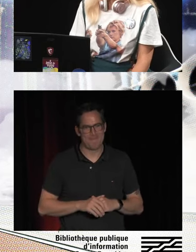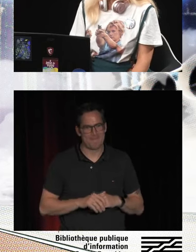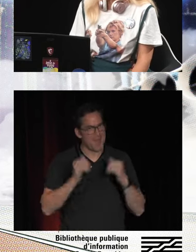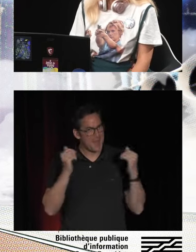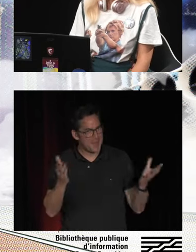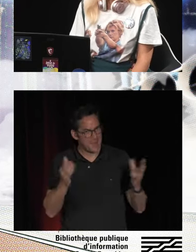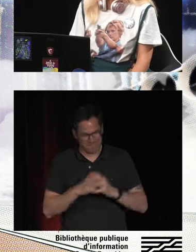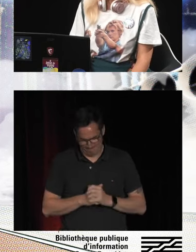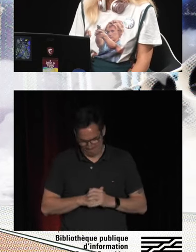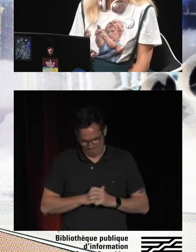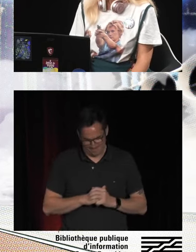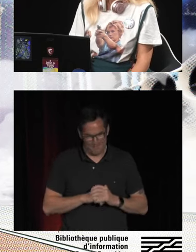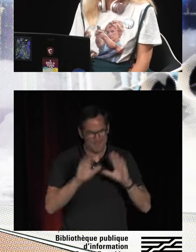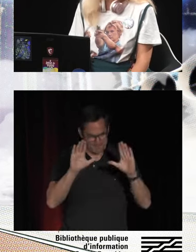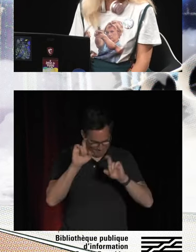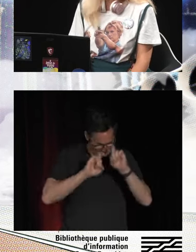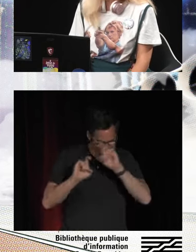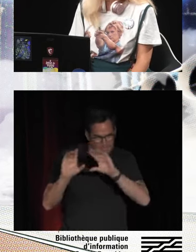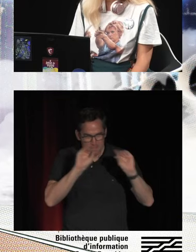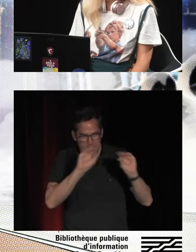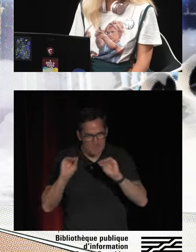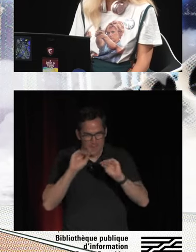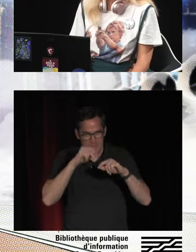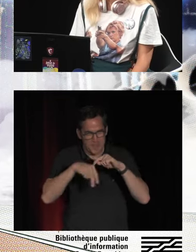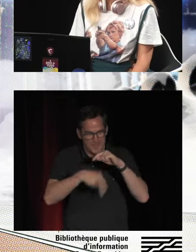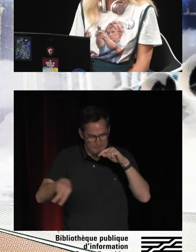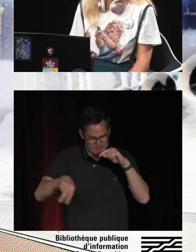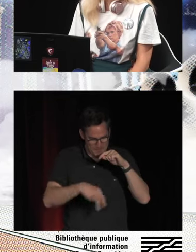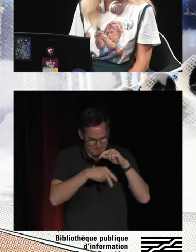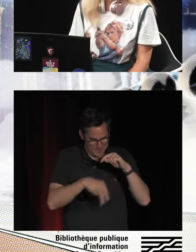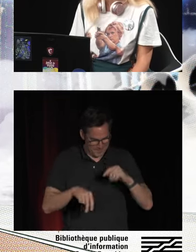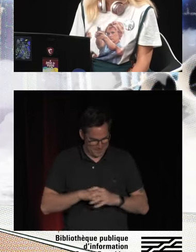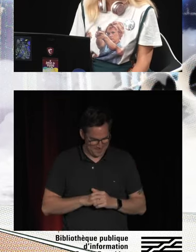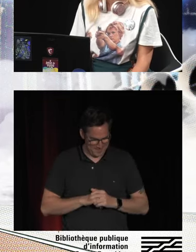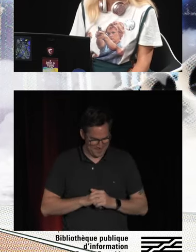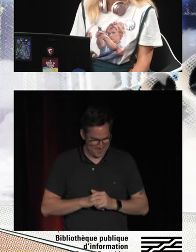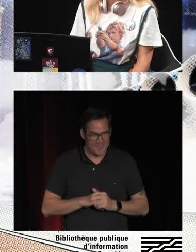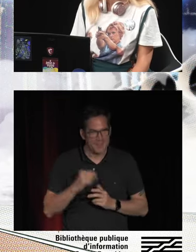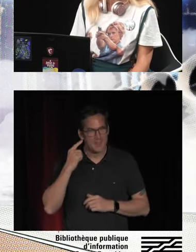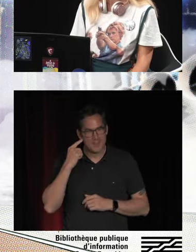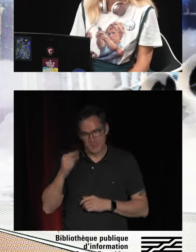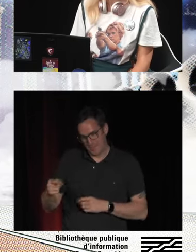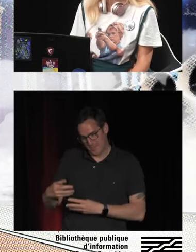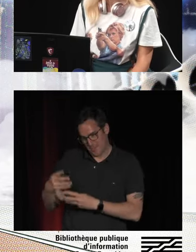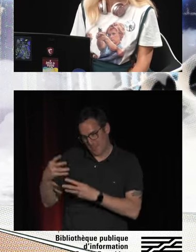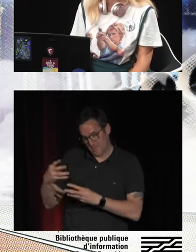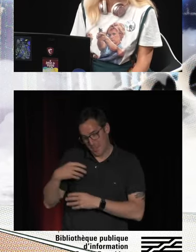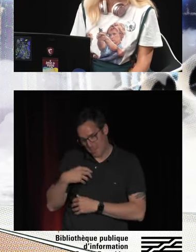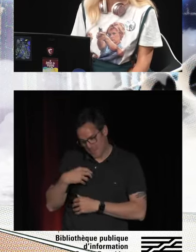Alors, on se remet là, on se balance. Vous avez entendu le chat, le gameplay est super. Oui.